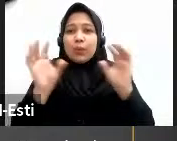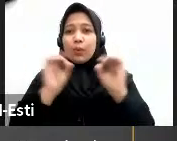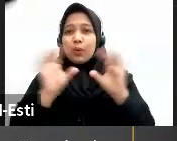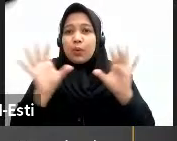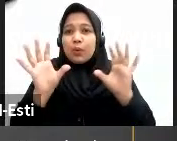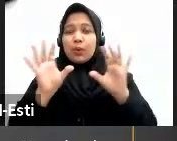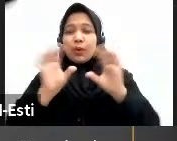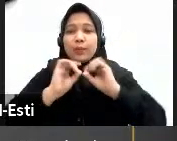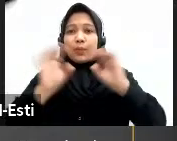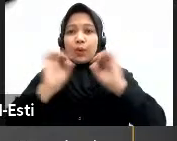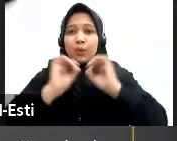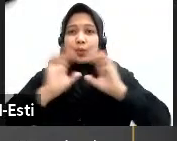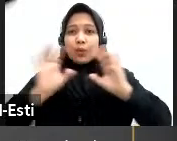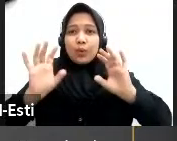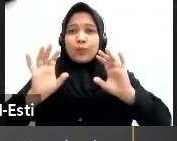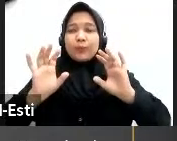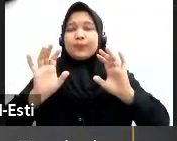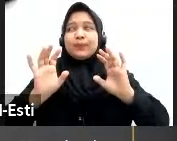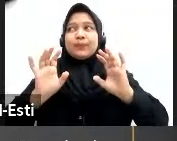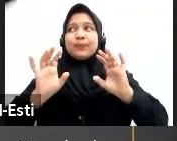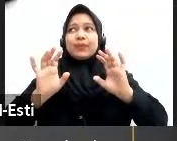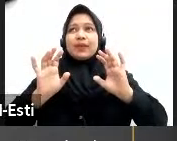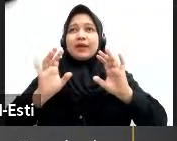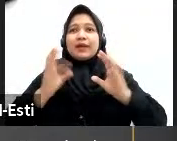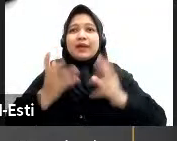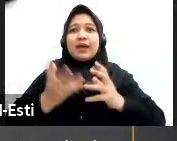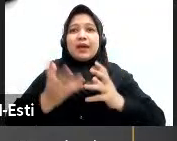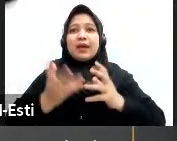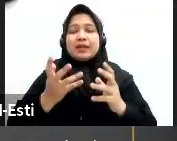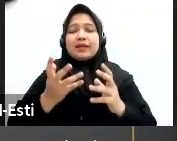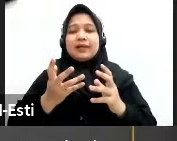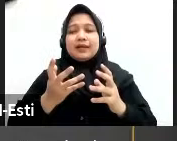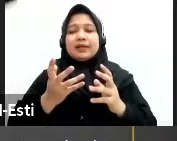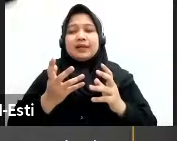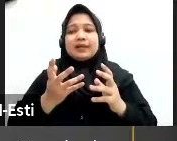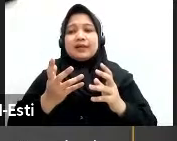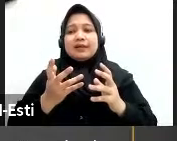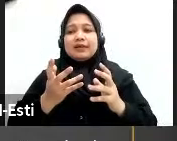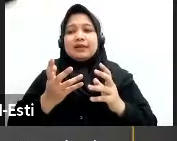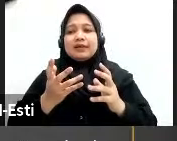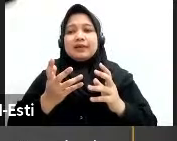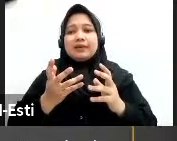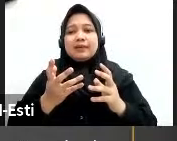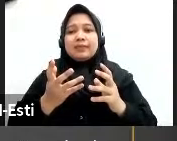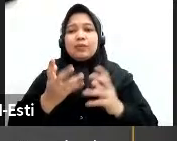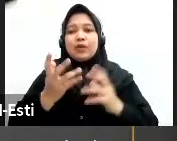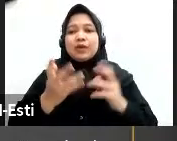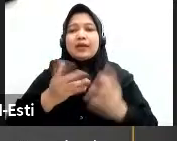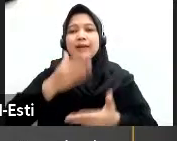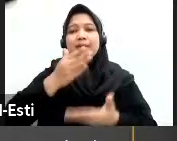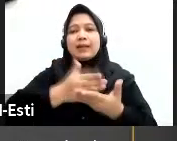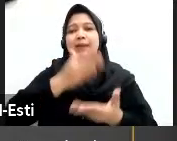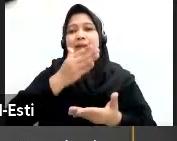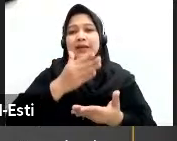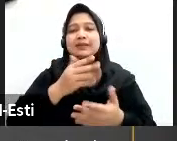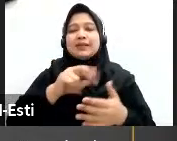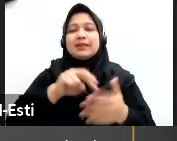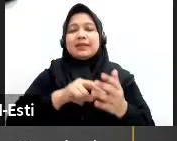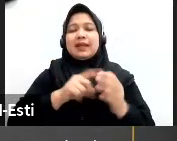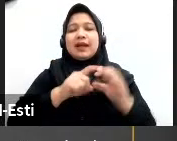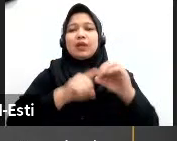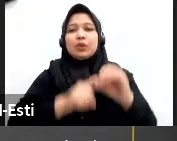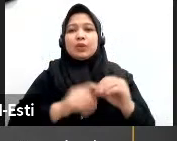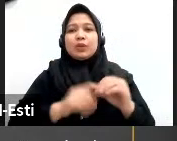di apa namanya di di lokalisir pada level para costumer tertentu Jadi mungkin kalau bisa dijelaskan